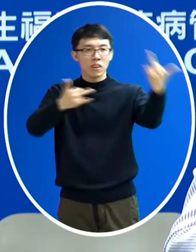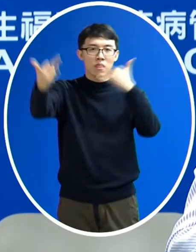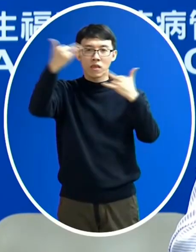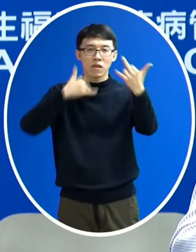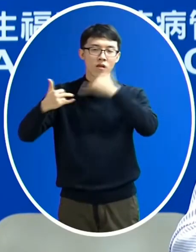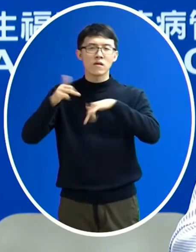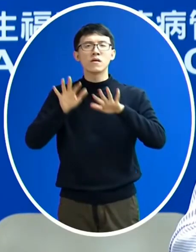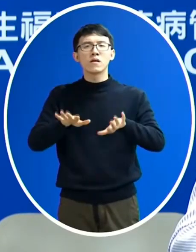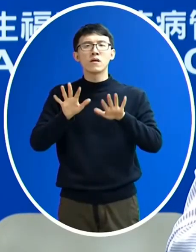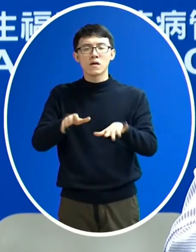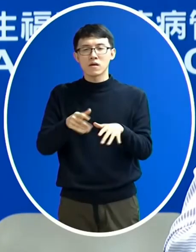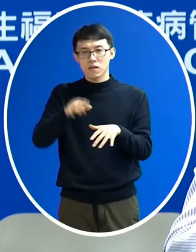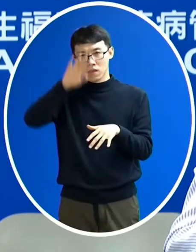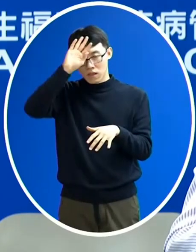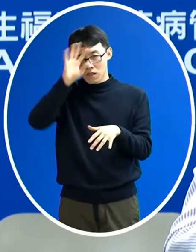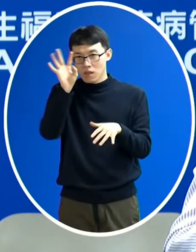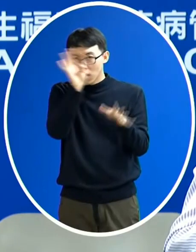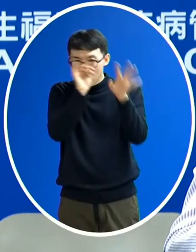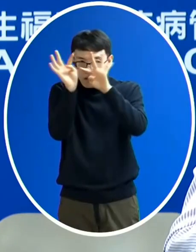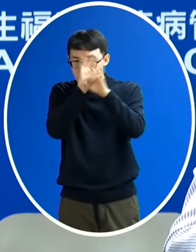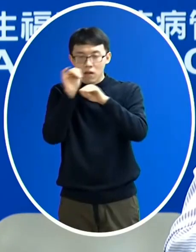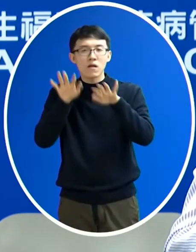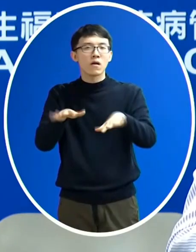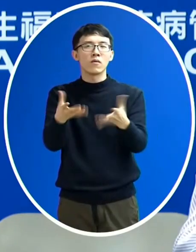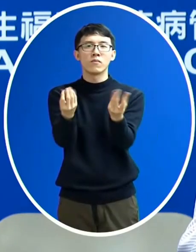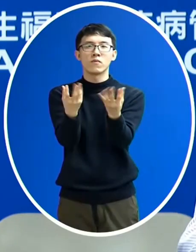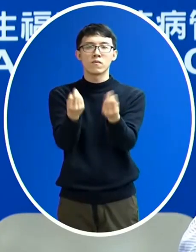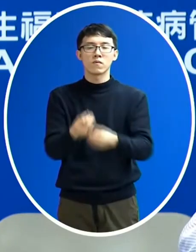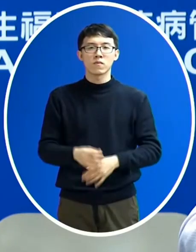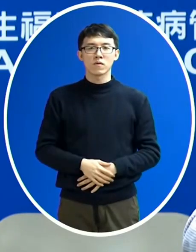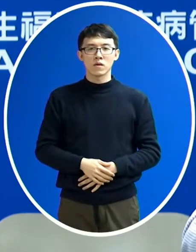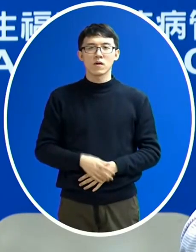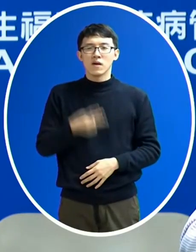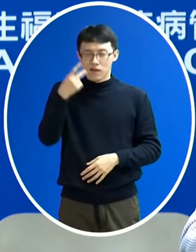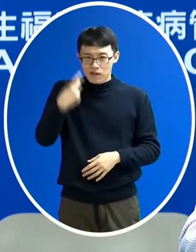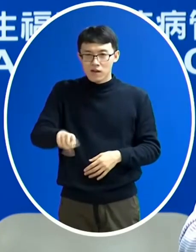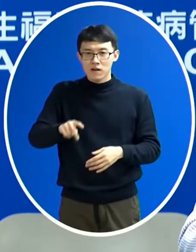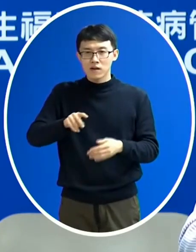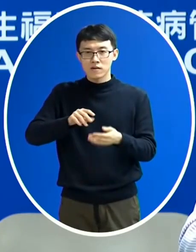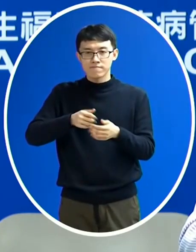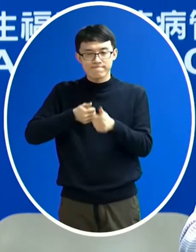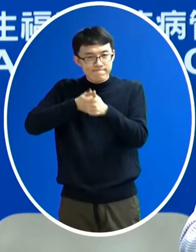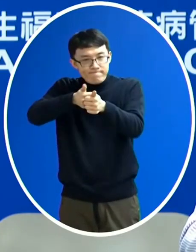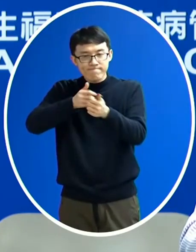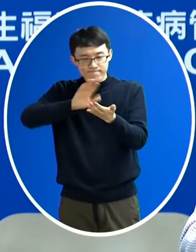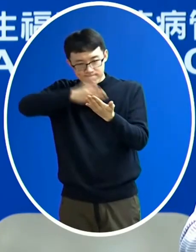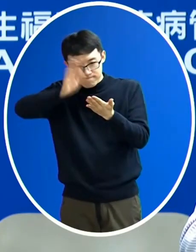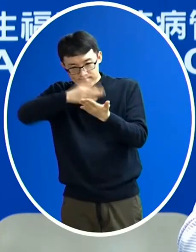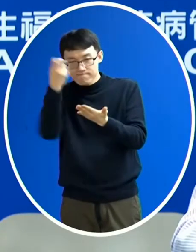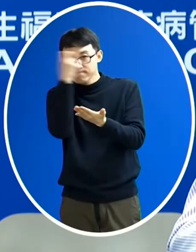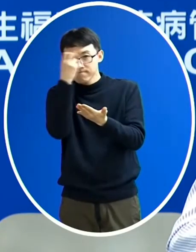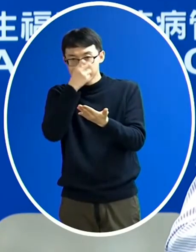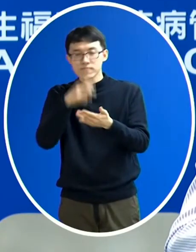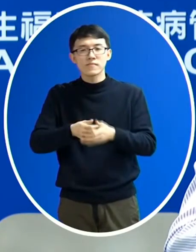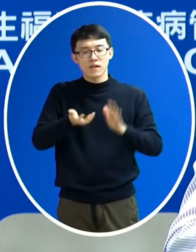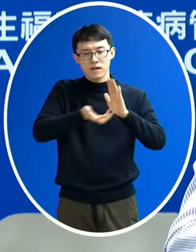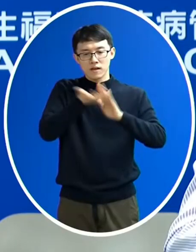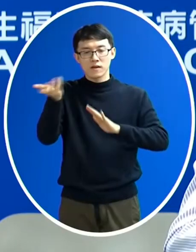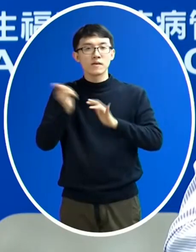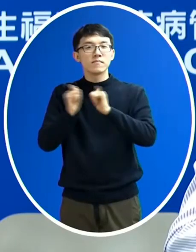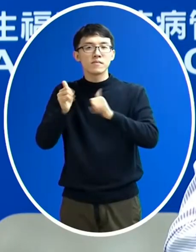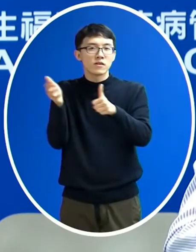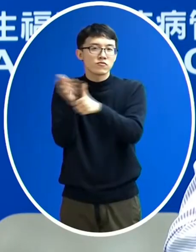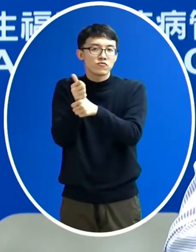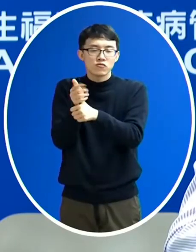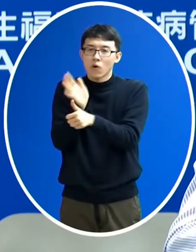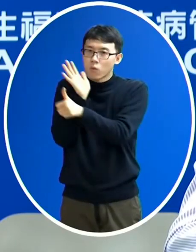们现在没有做疫调，所以我们还要回去去查他的这个入境，跟移民署这边查他的从前一班的这